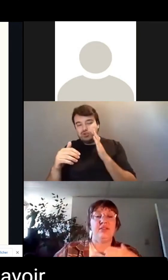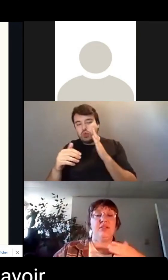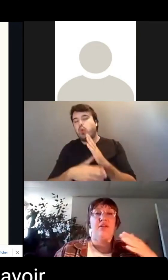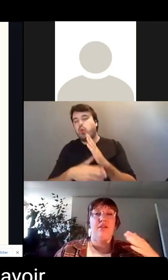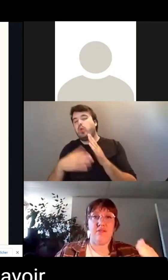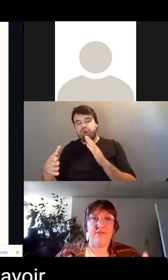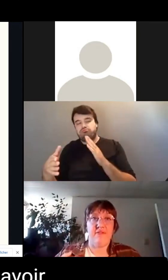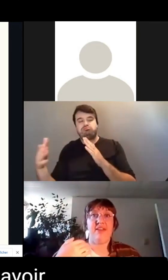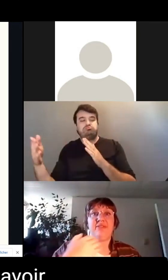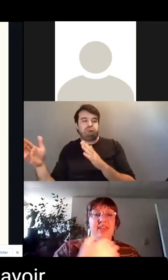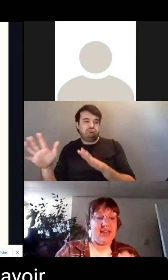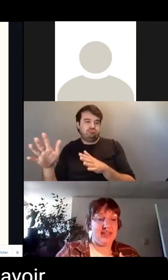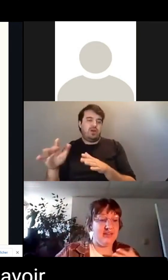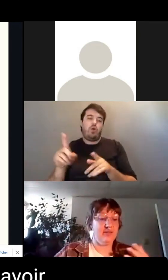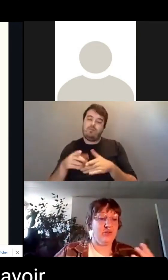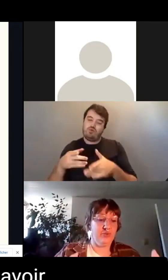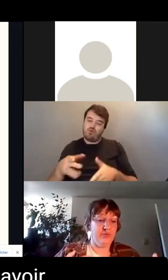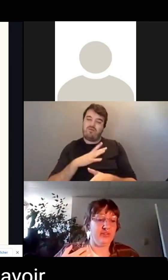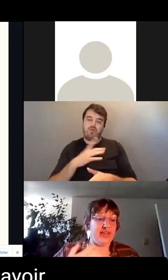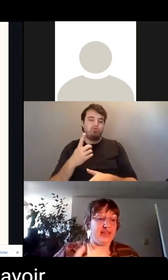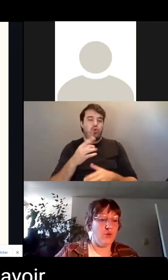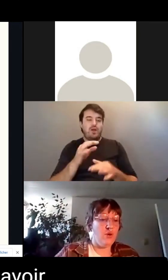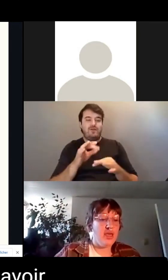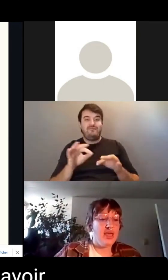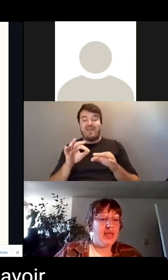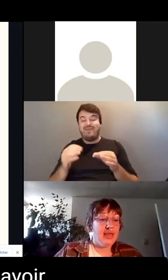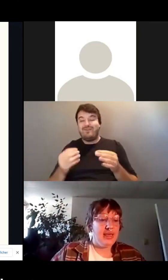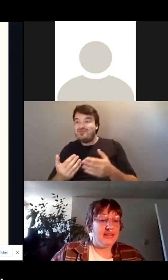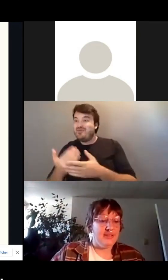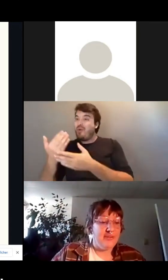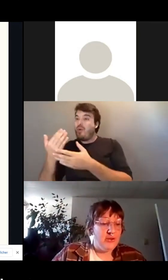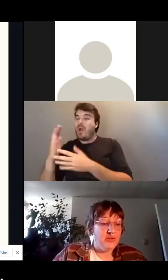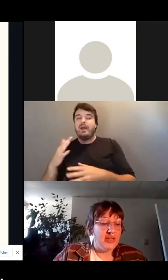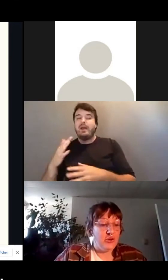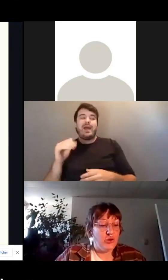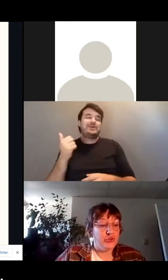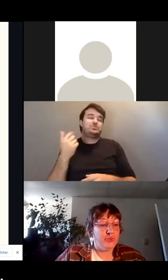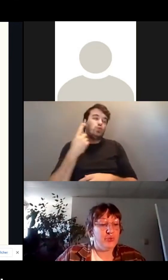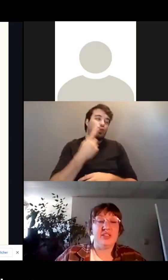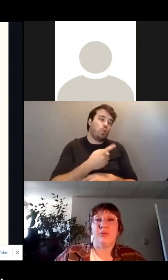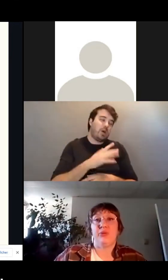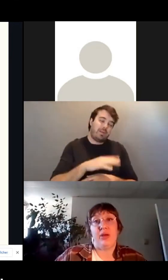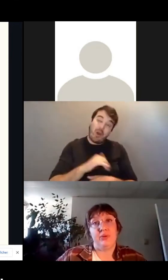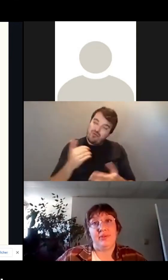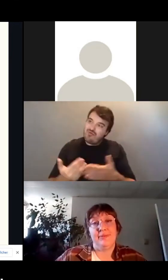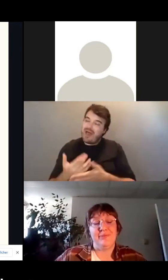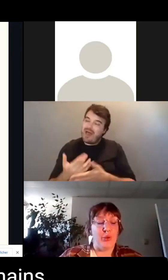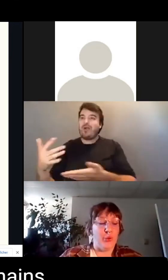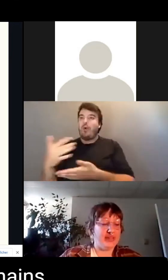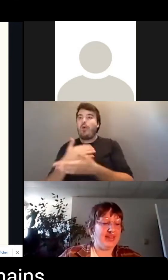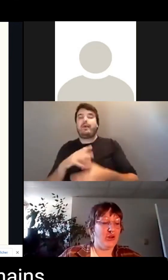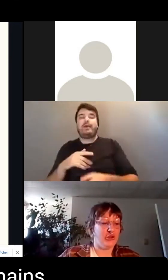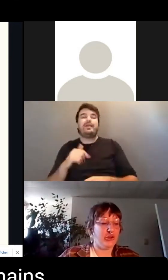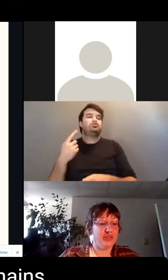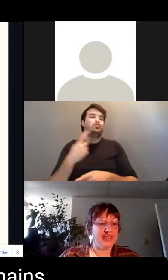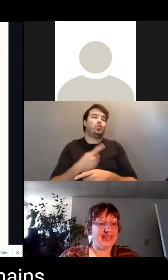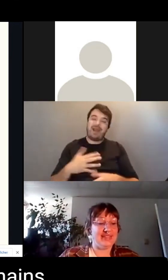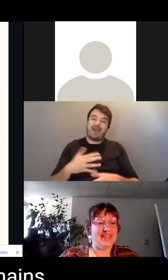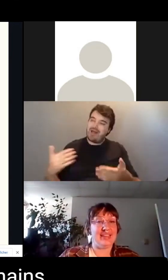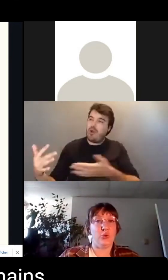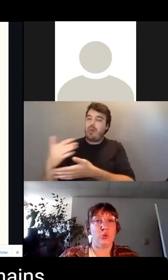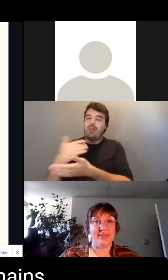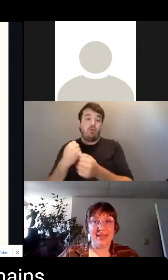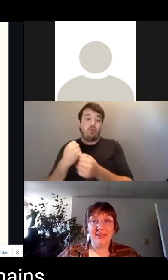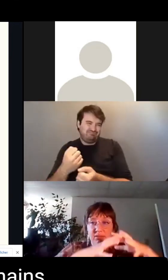des fèves qui arrivent, de nouveaux haricots, et ça fait une récolte plus abondante. Donc, dans le cas